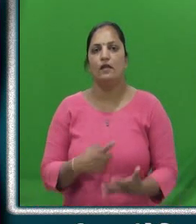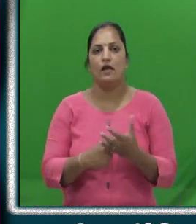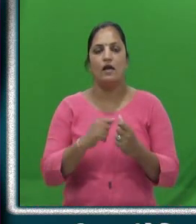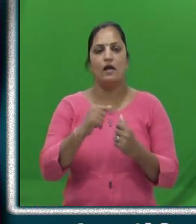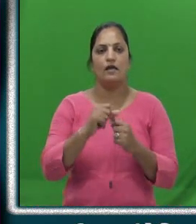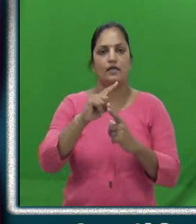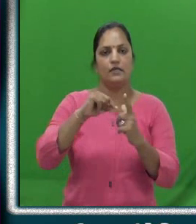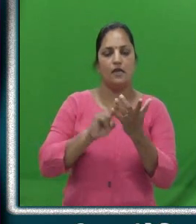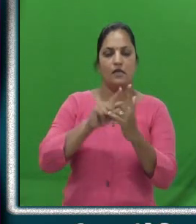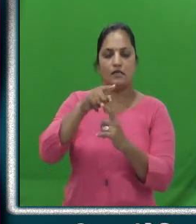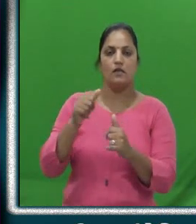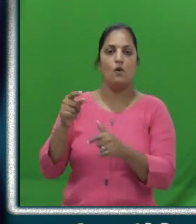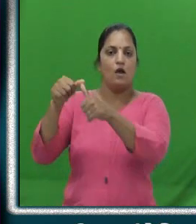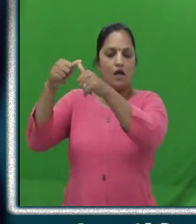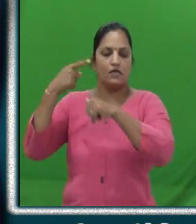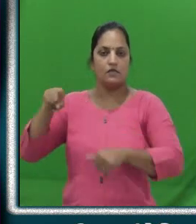સરસ રજનીનો જવાબ સાચો છે,